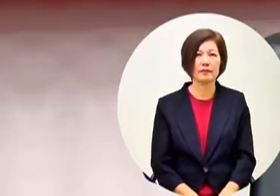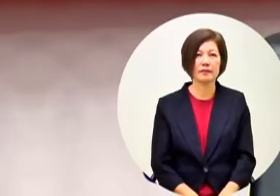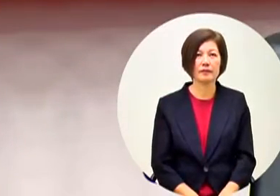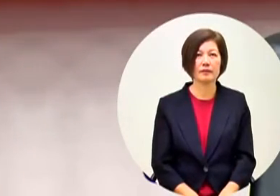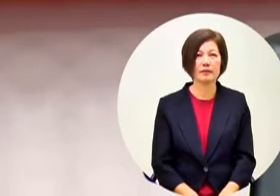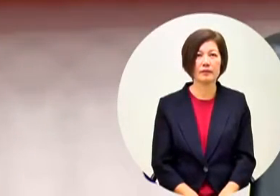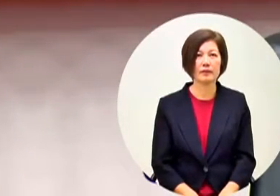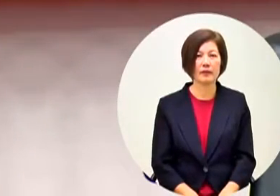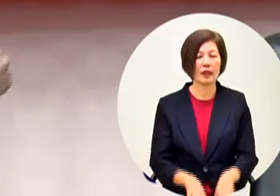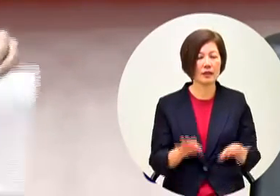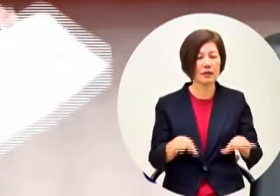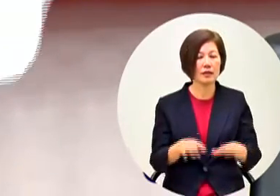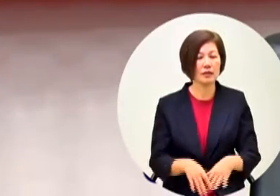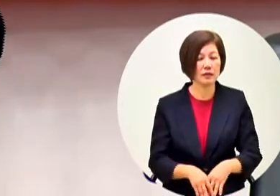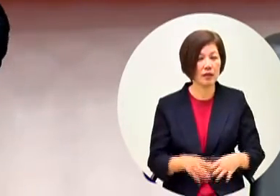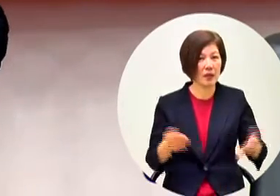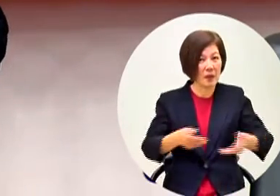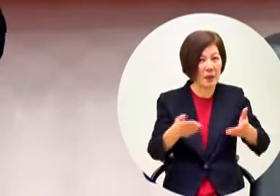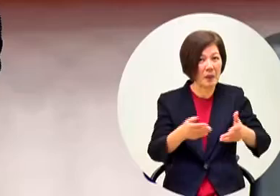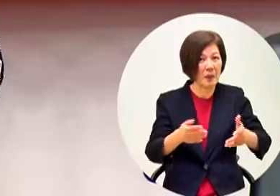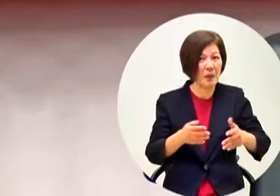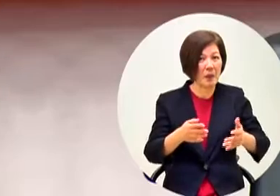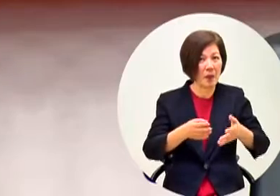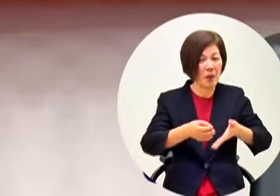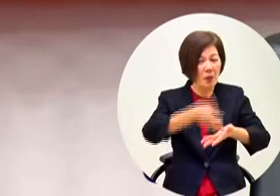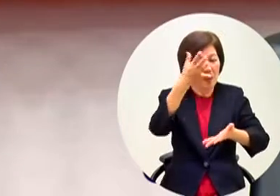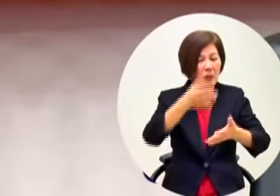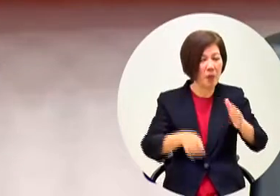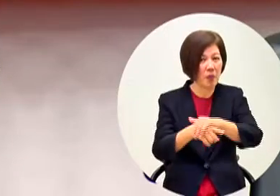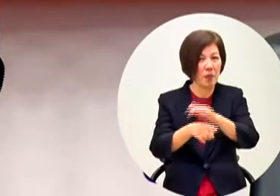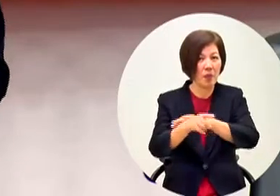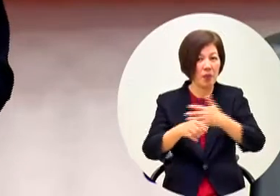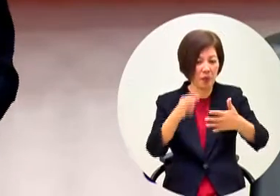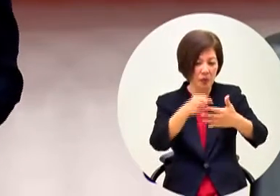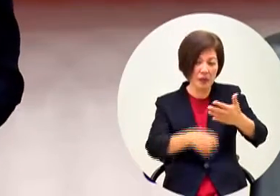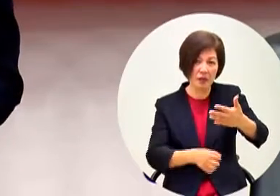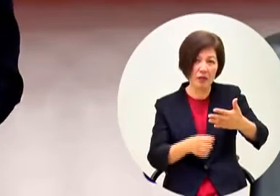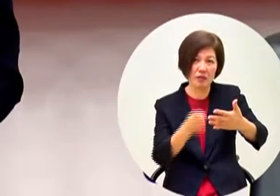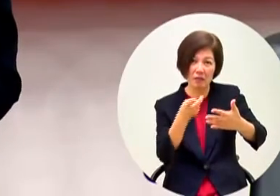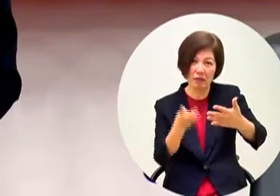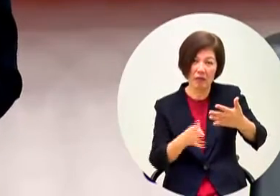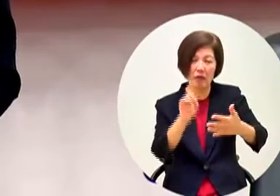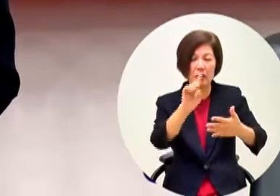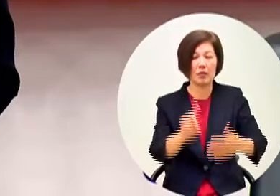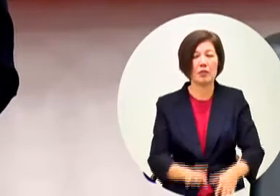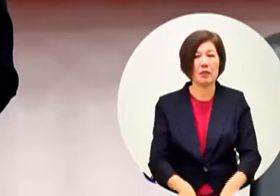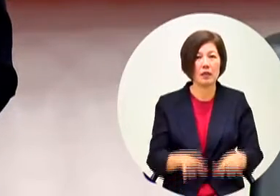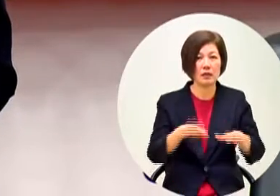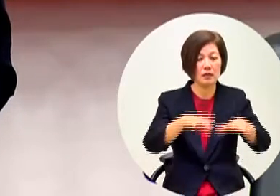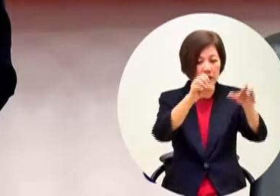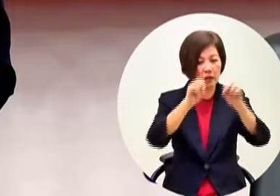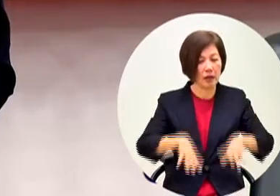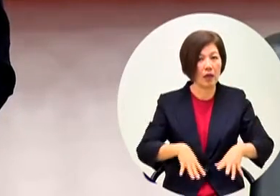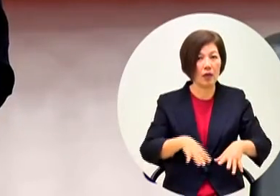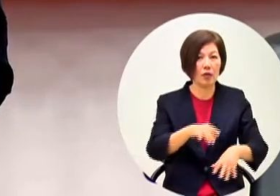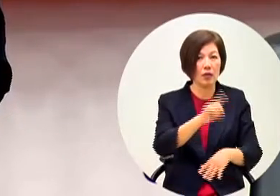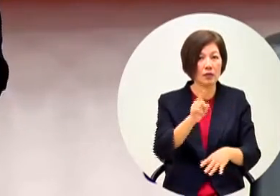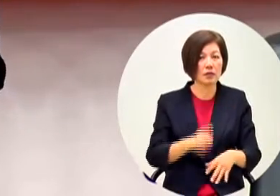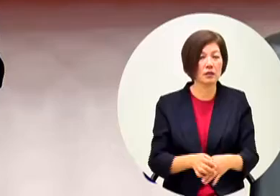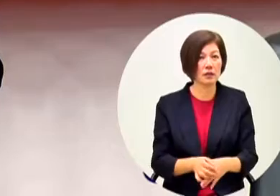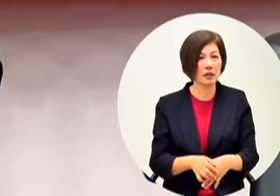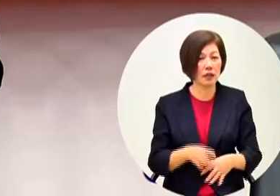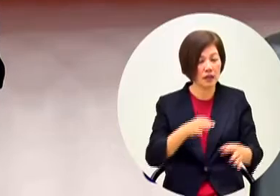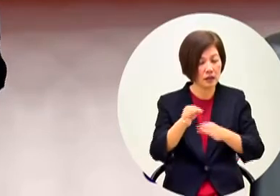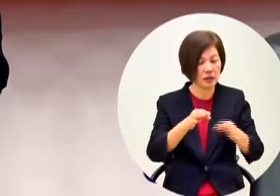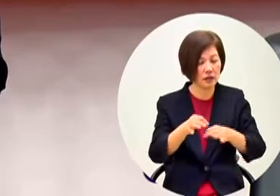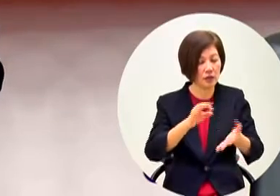现在呢，依照违章建筑处理办法所罗列的项目，我们都知道说现在会拆除违建的项目，大概是供营业使用的或